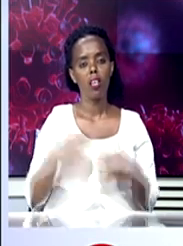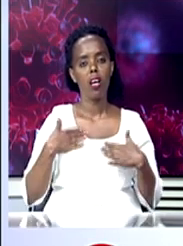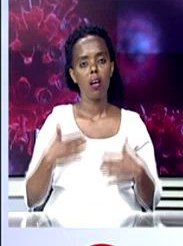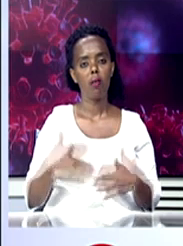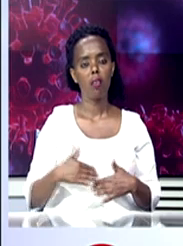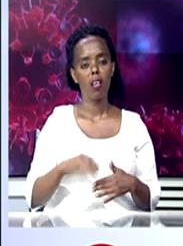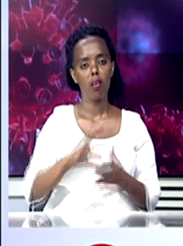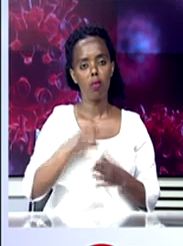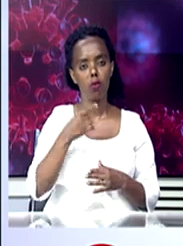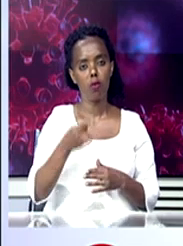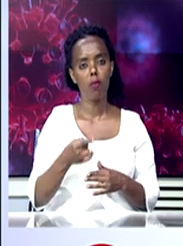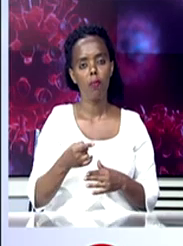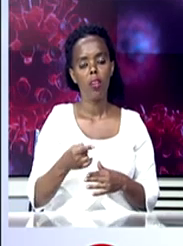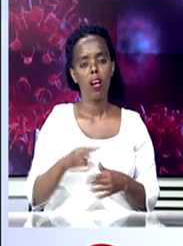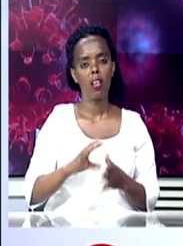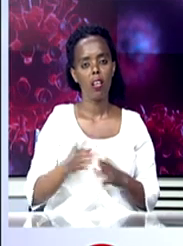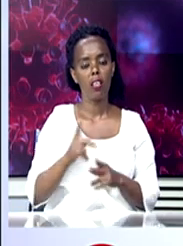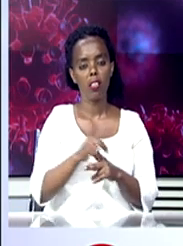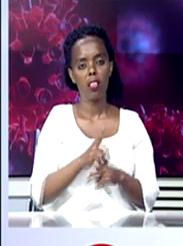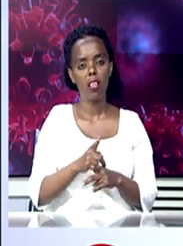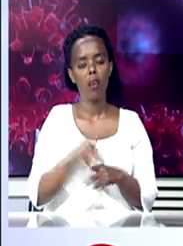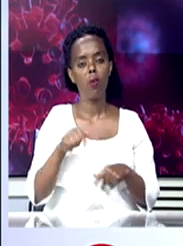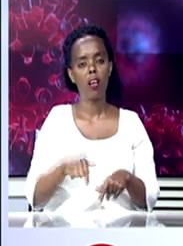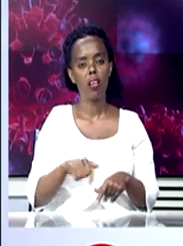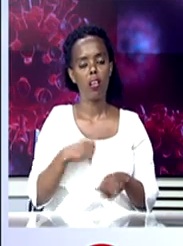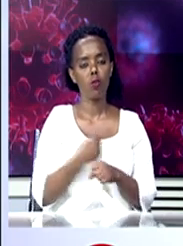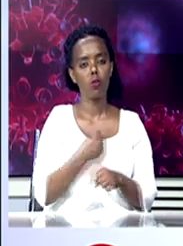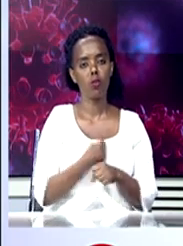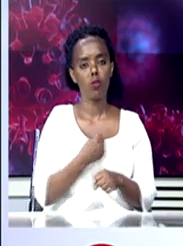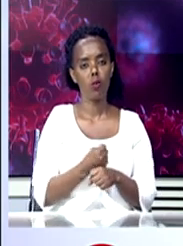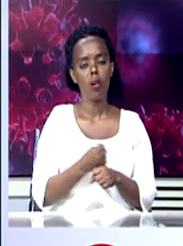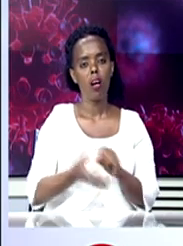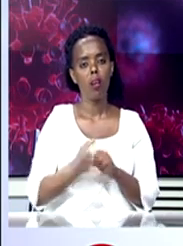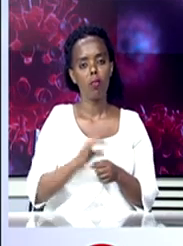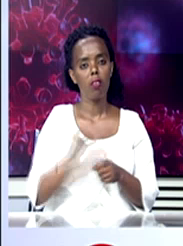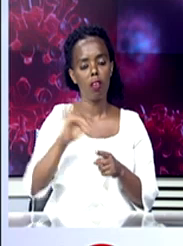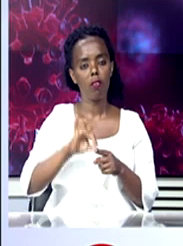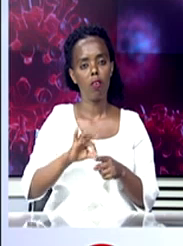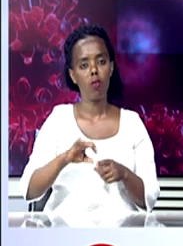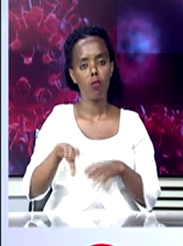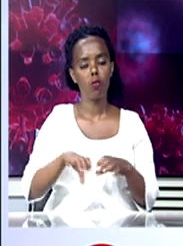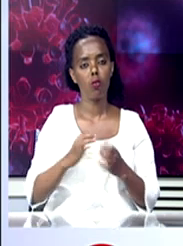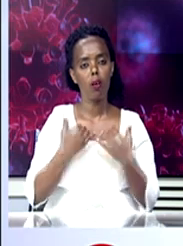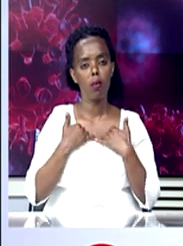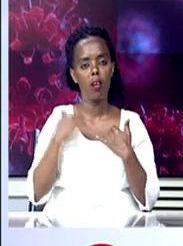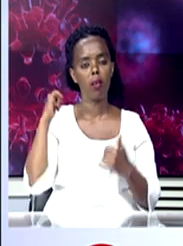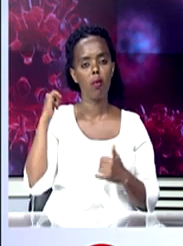qaamni kamiyyuu kallattiidhaanis ta'e al-kallattiidhaan waan kanarratti dalagu haala mijeessu irratti xiyyeeffannoo gochuu qaba jechuudha. Inni